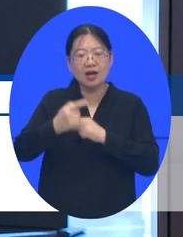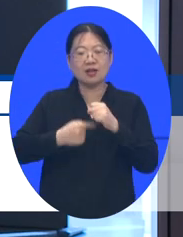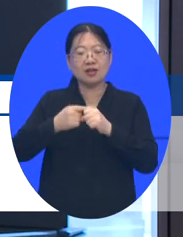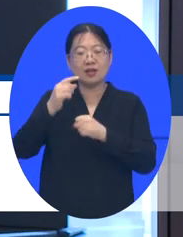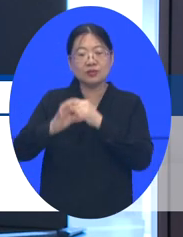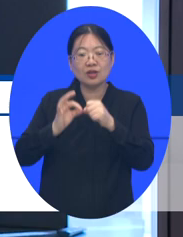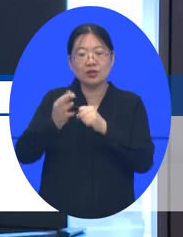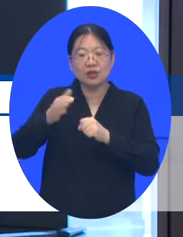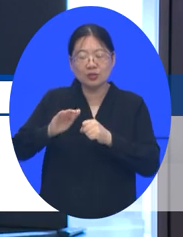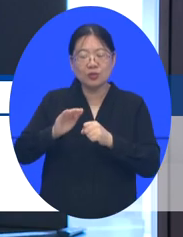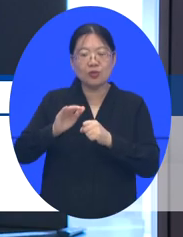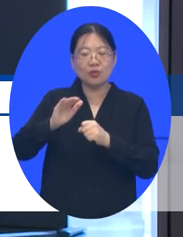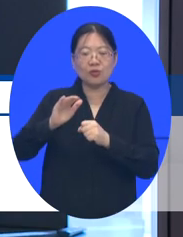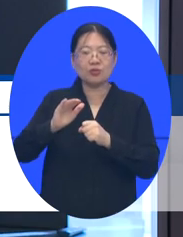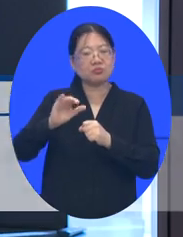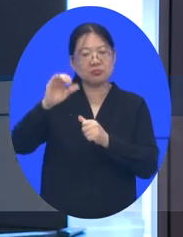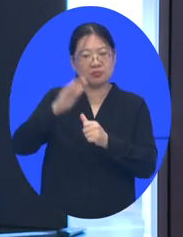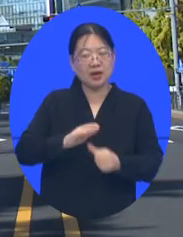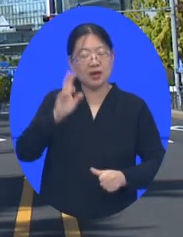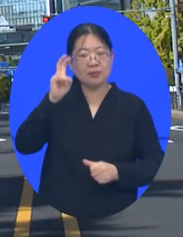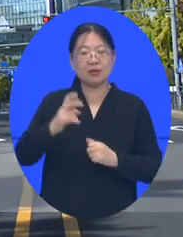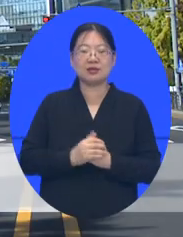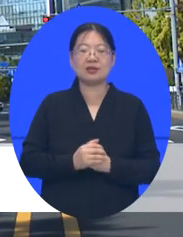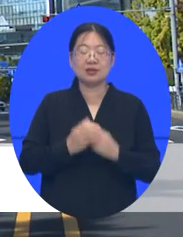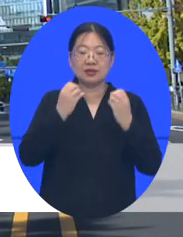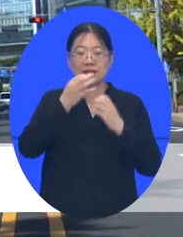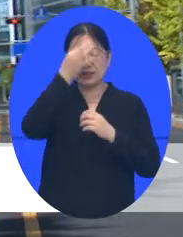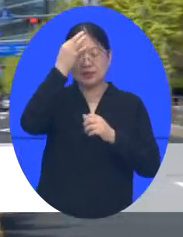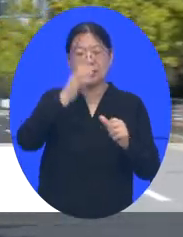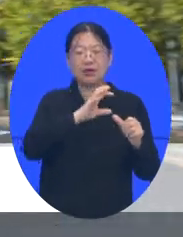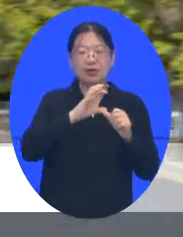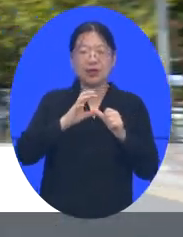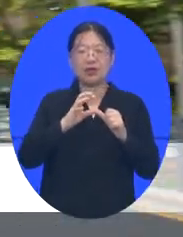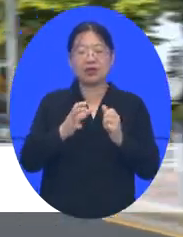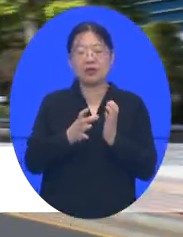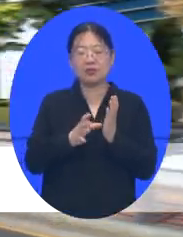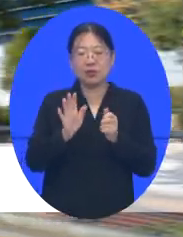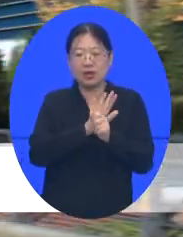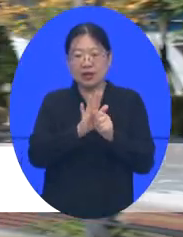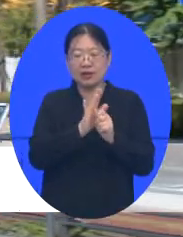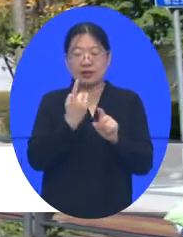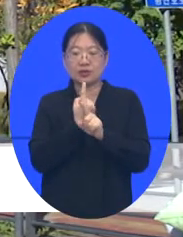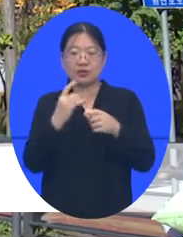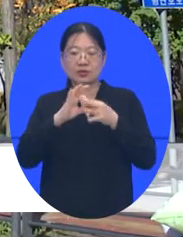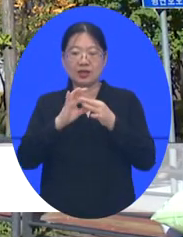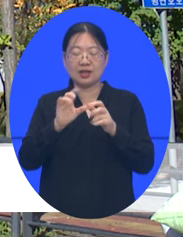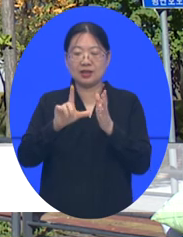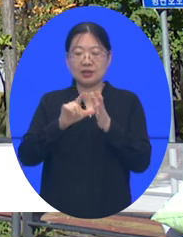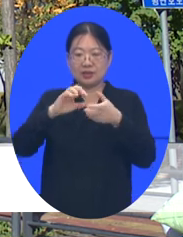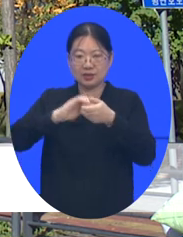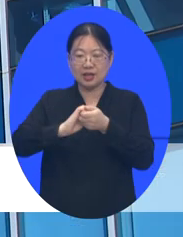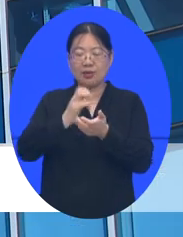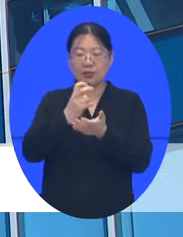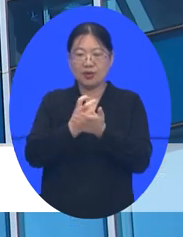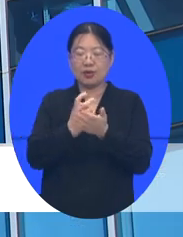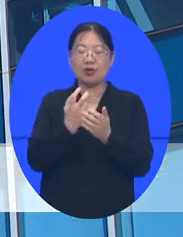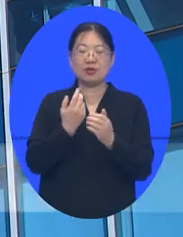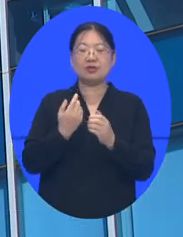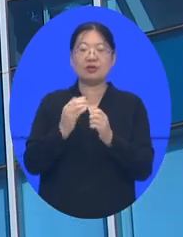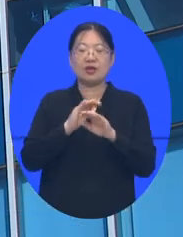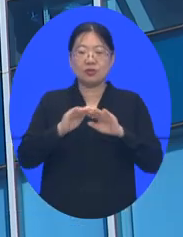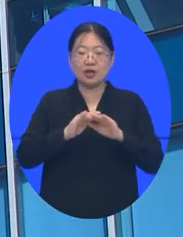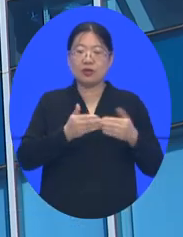걸려도 이루어지지 못했을 거라고 생각합니다. 신기술을 활용한 제품이나 서비스를 대상으로 일정 기간 현행 규제를